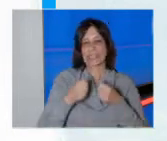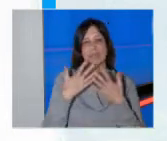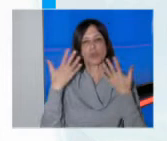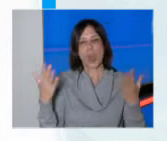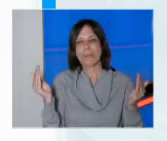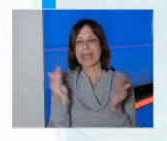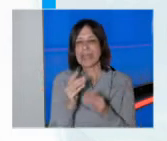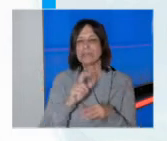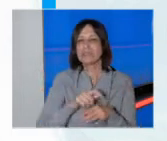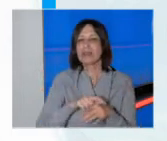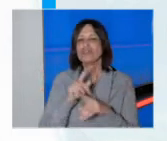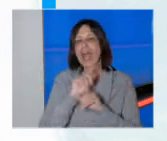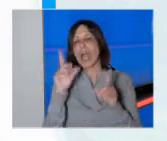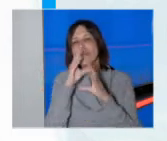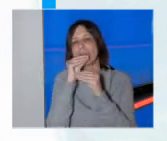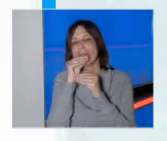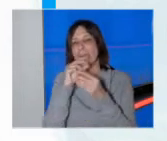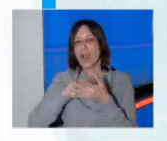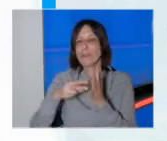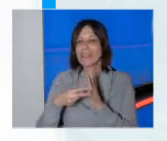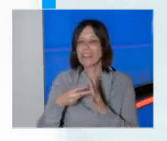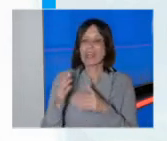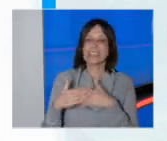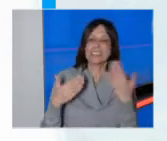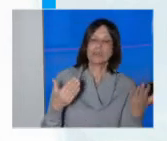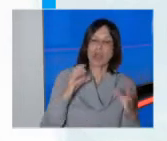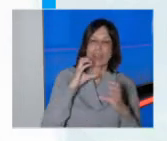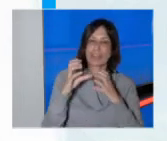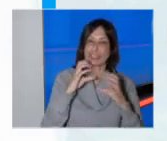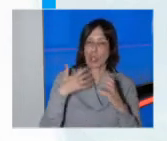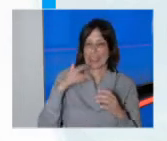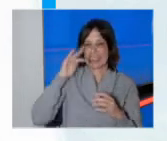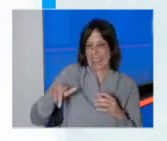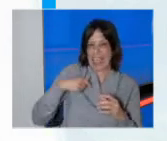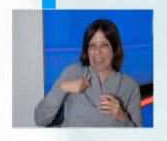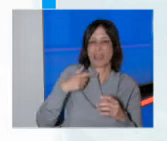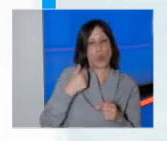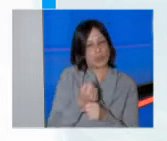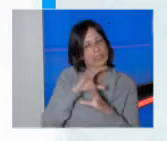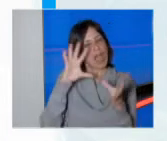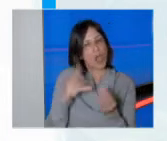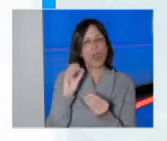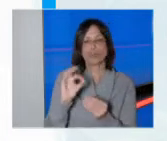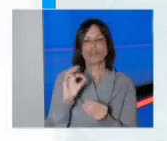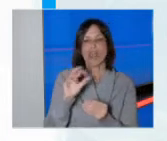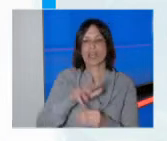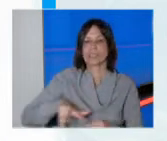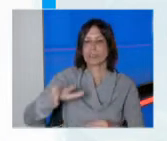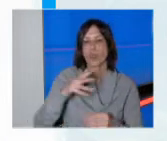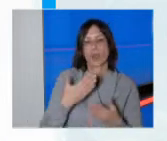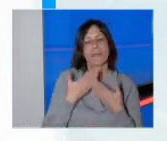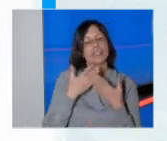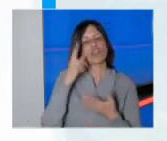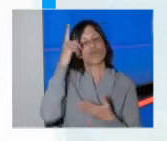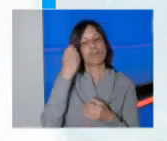בזמן שאחרים מדברים באולפנים, וכשהשמאל והתקשורת מגויסים נגדנו, אנחנו עושים הכל בשביל הציבור. בעזרת